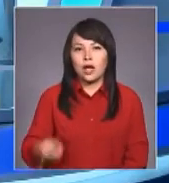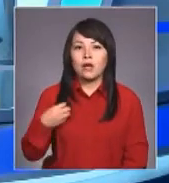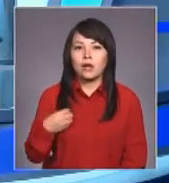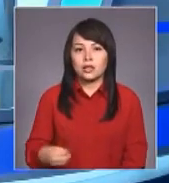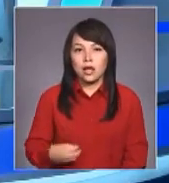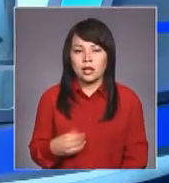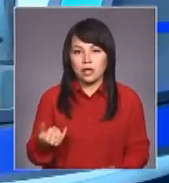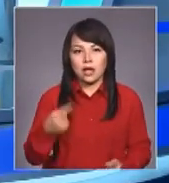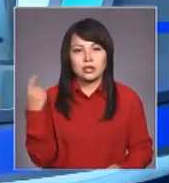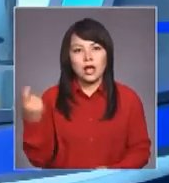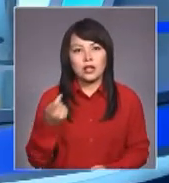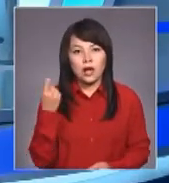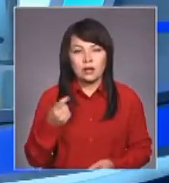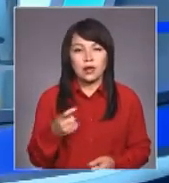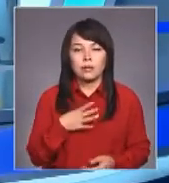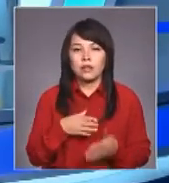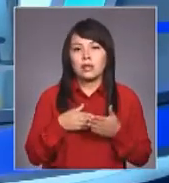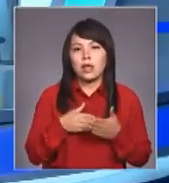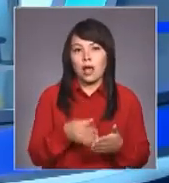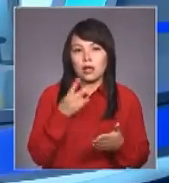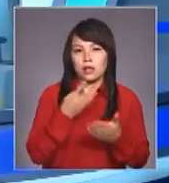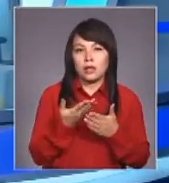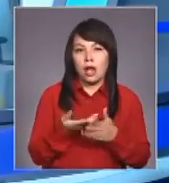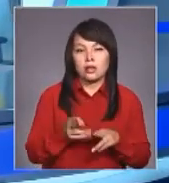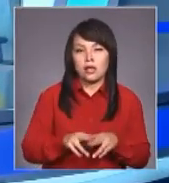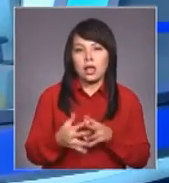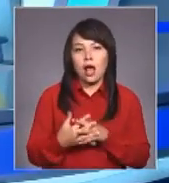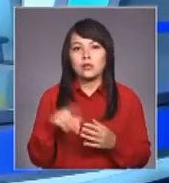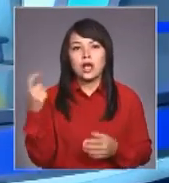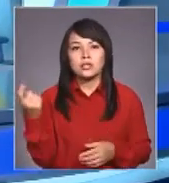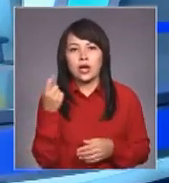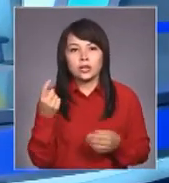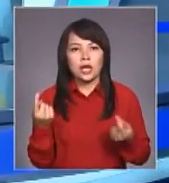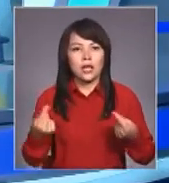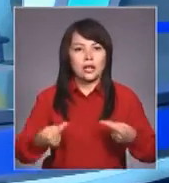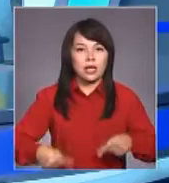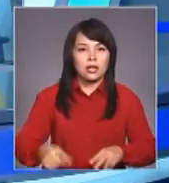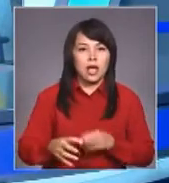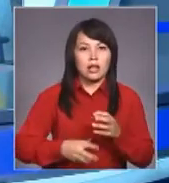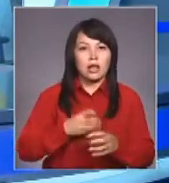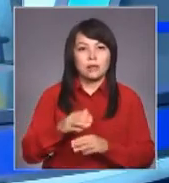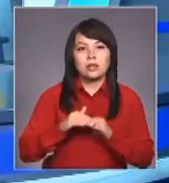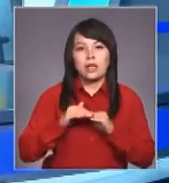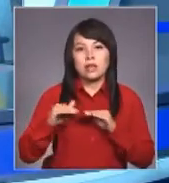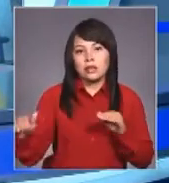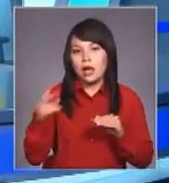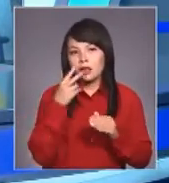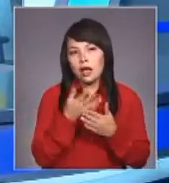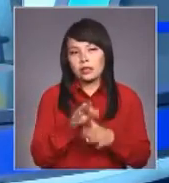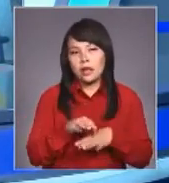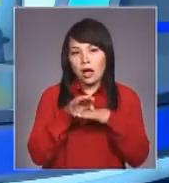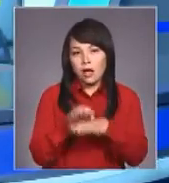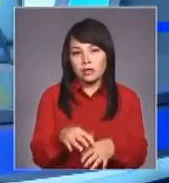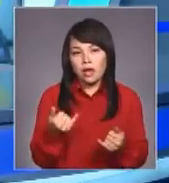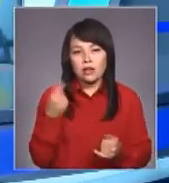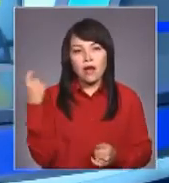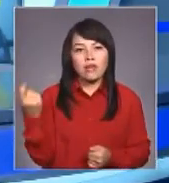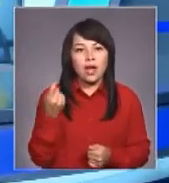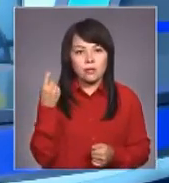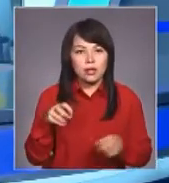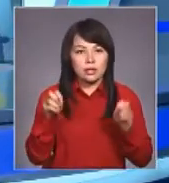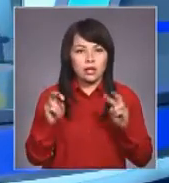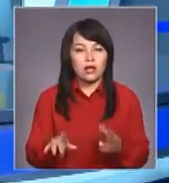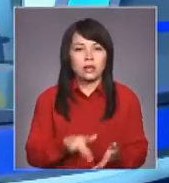Француз шаруалары тығырыққа тірелді. Ауыл шаруашылығы саласындағы дағдарыс әлемдік деңгейге жетті. Амалы құрыған фермерлер